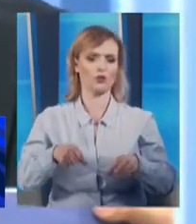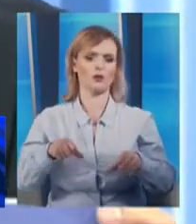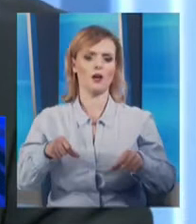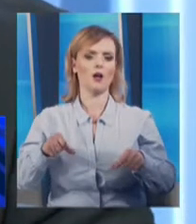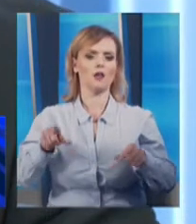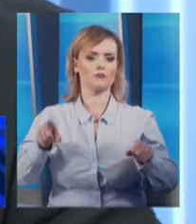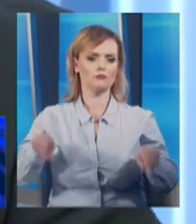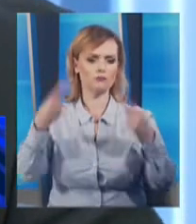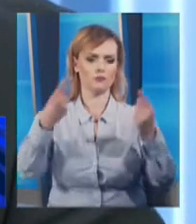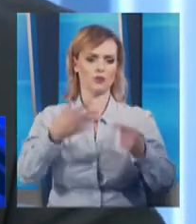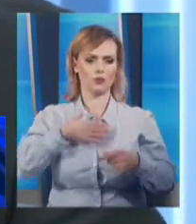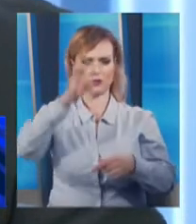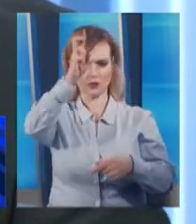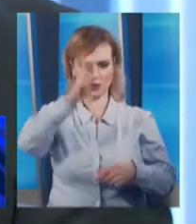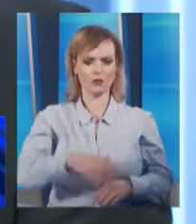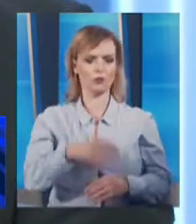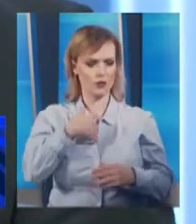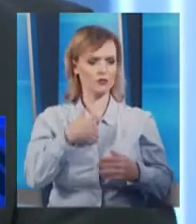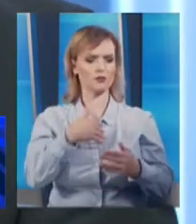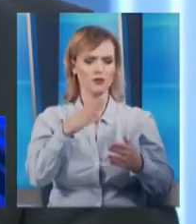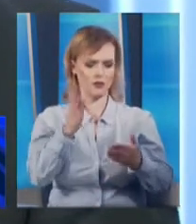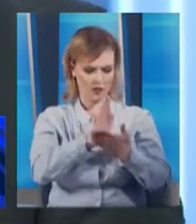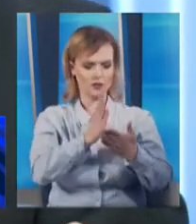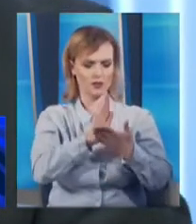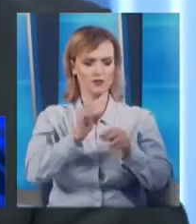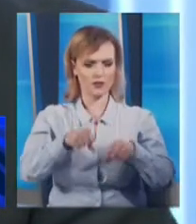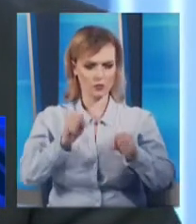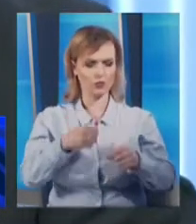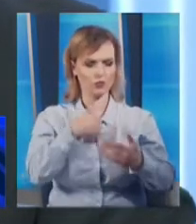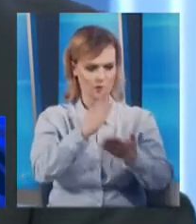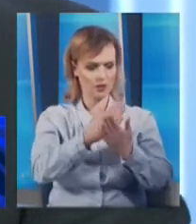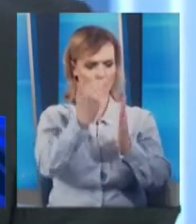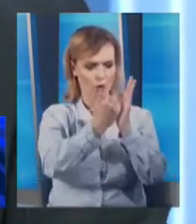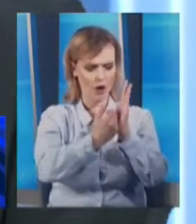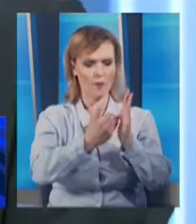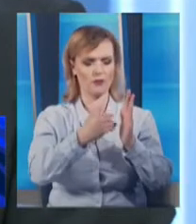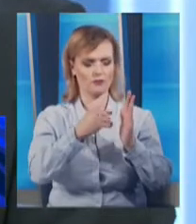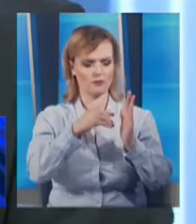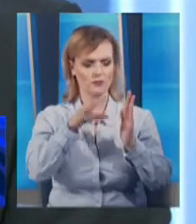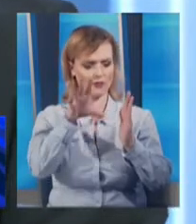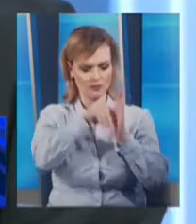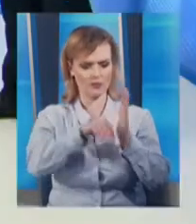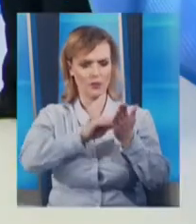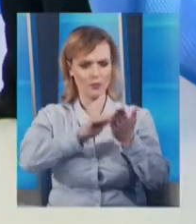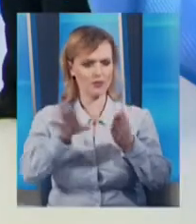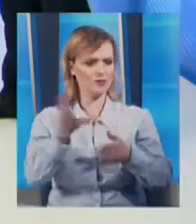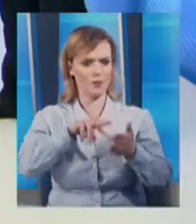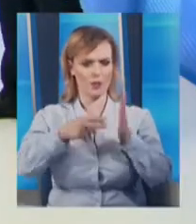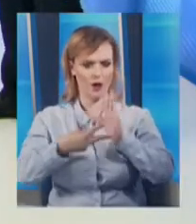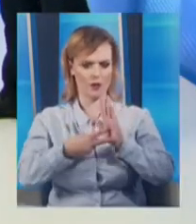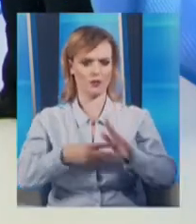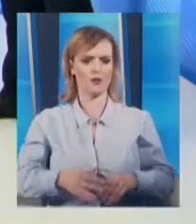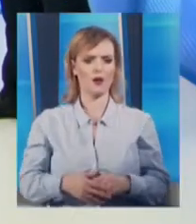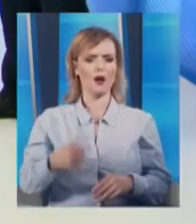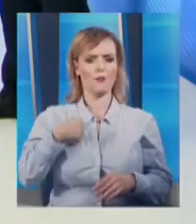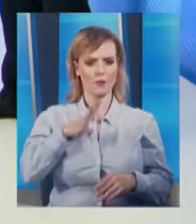a acestui program, unul echilibrat, unul corect, unul realist. Pentru că am mai vorbit cu dumneavoastră la